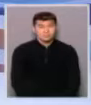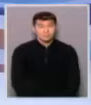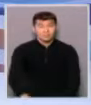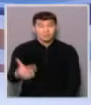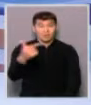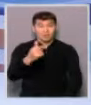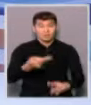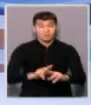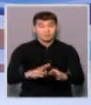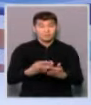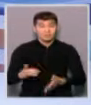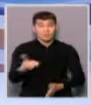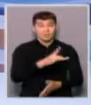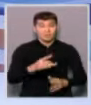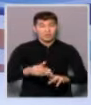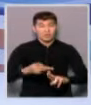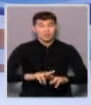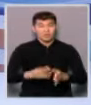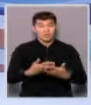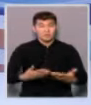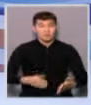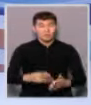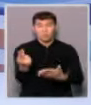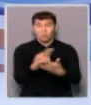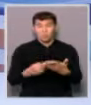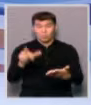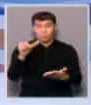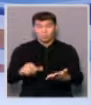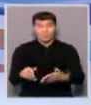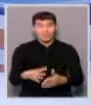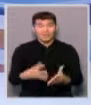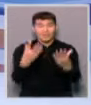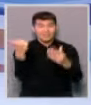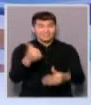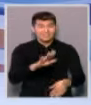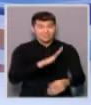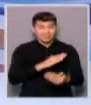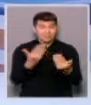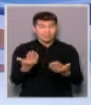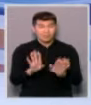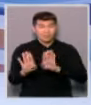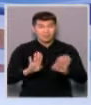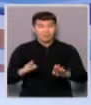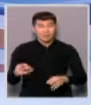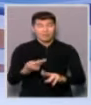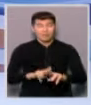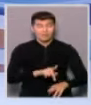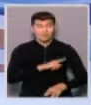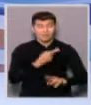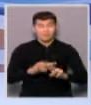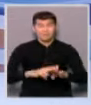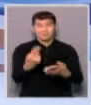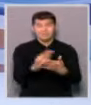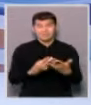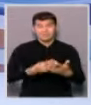В Отрово подвели итоги республиканского пленера художников, который длился неделю. Произведения мастеров кисти, собранные со